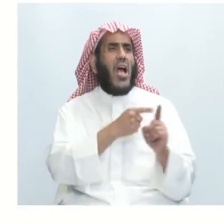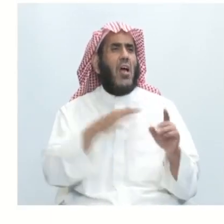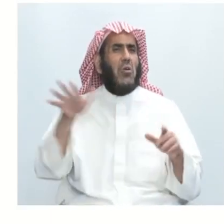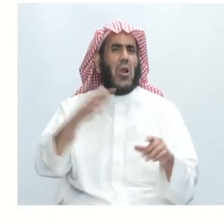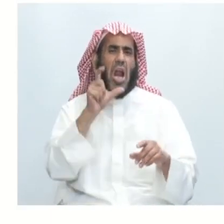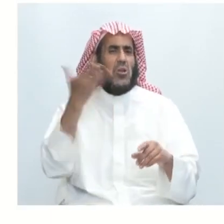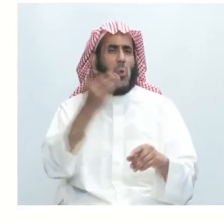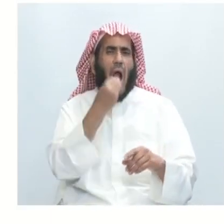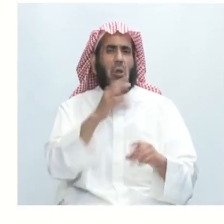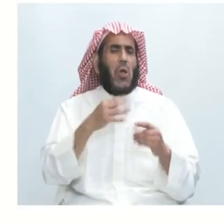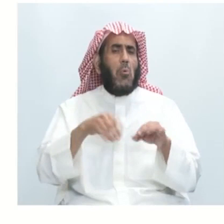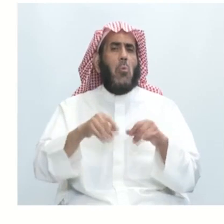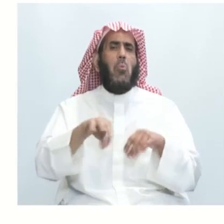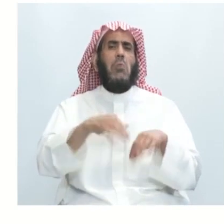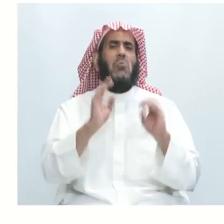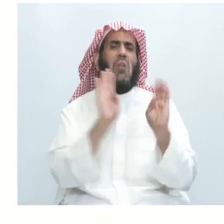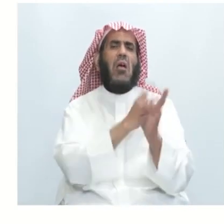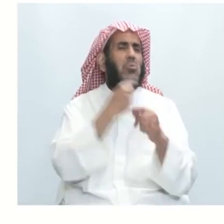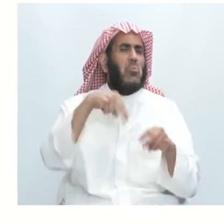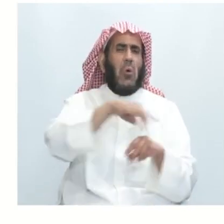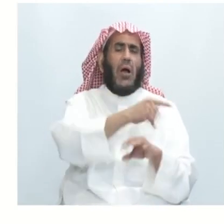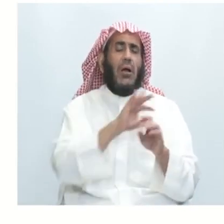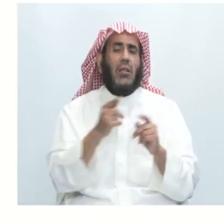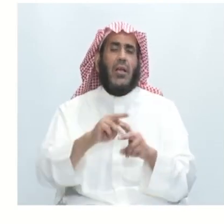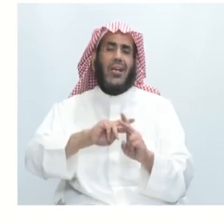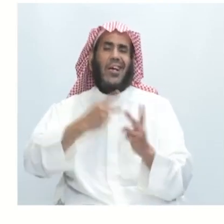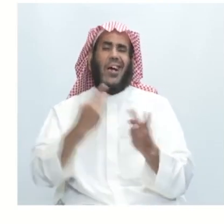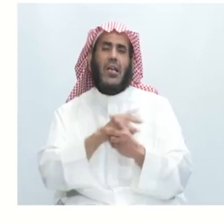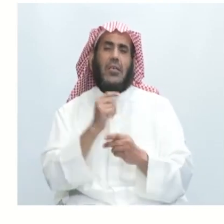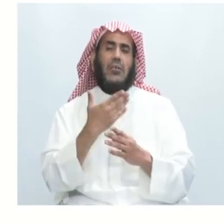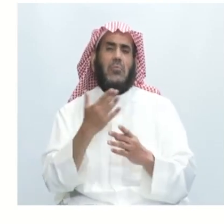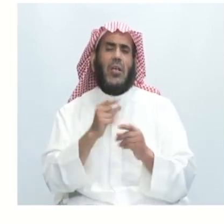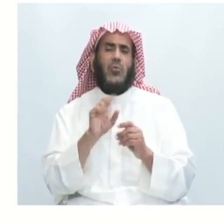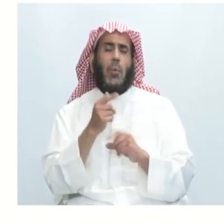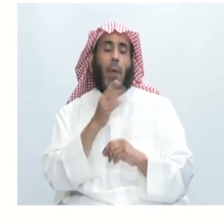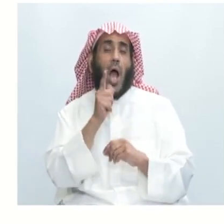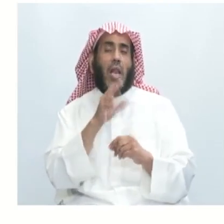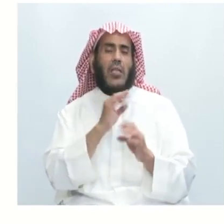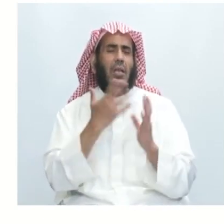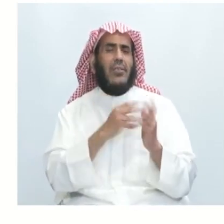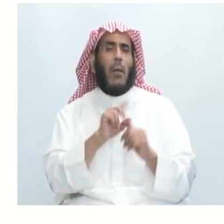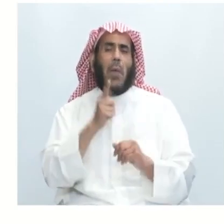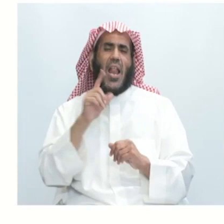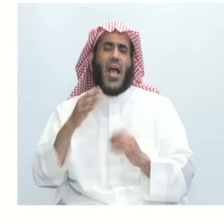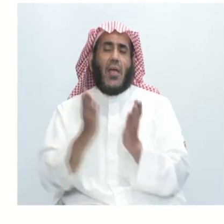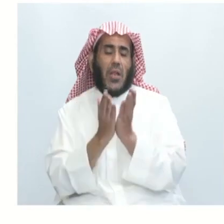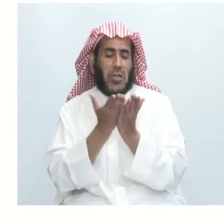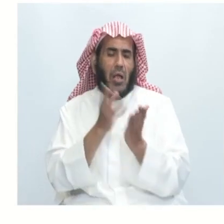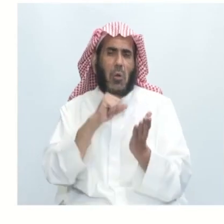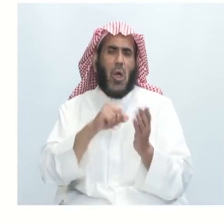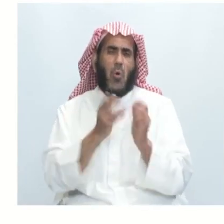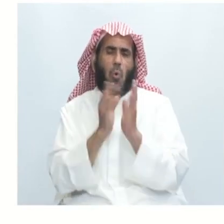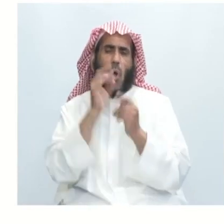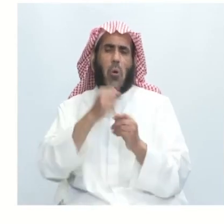ياكل الطعام ويمشي في الاسواق هنا ايضا خرج الغرض التعجب التحسر قال تعالى ما له هذا الكتاب لا